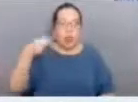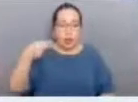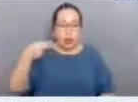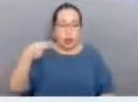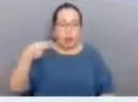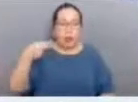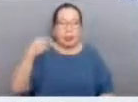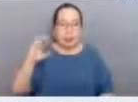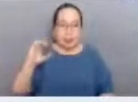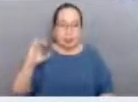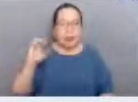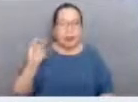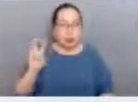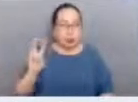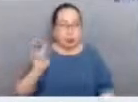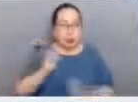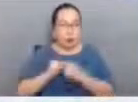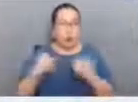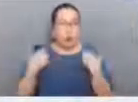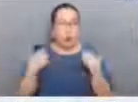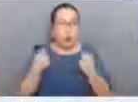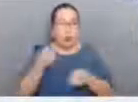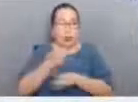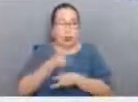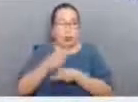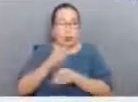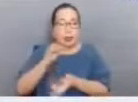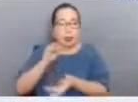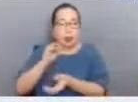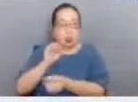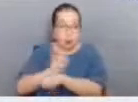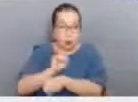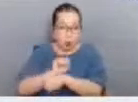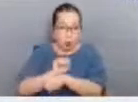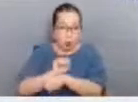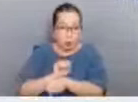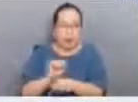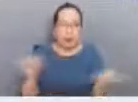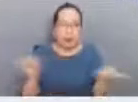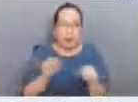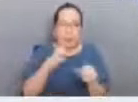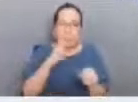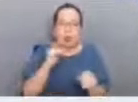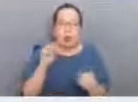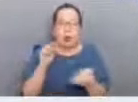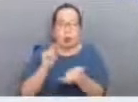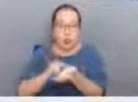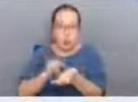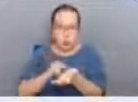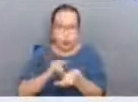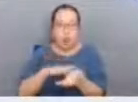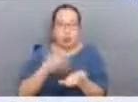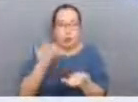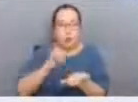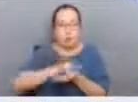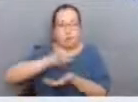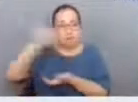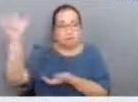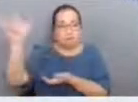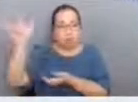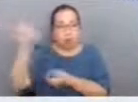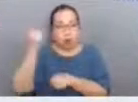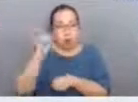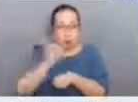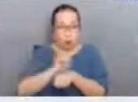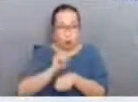po na makipagsapalaran sa ibang bansa para mas mapabuti ang kalagayan ng kanilang mga pamilya. Saan sa ang bansa